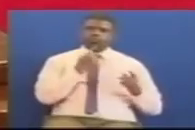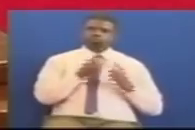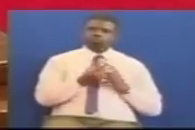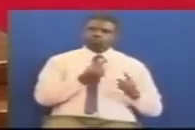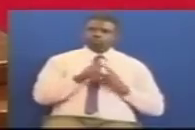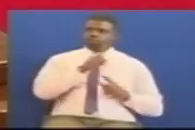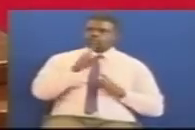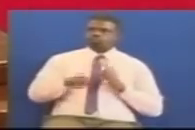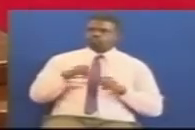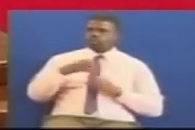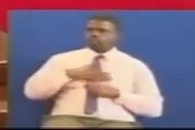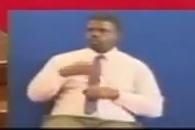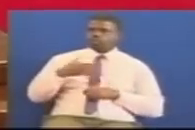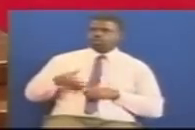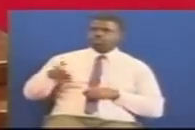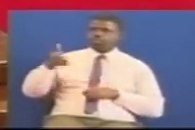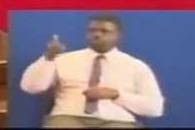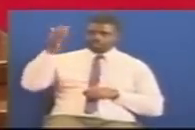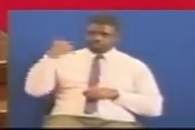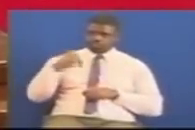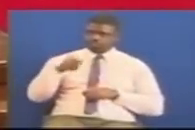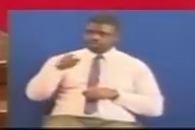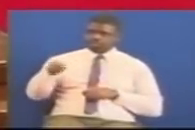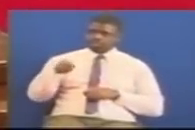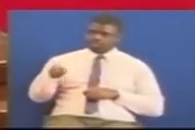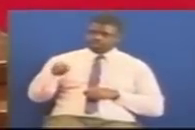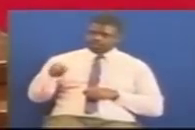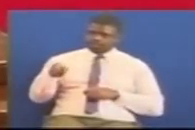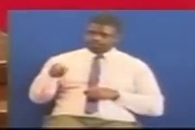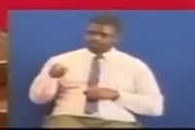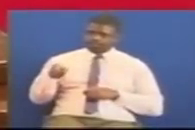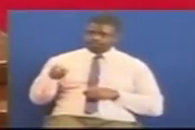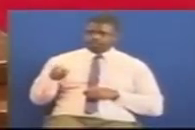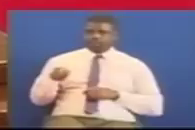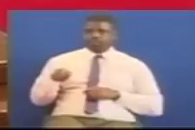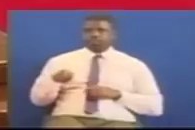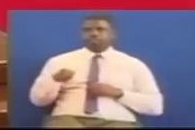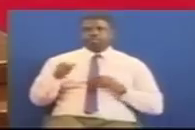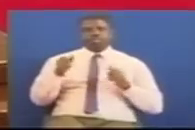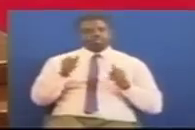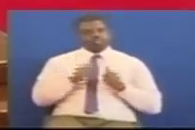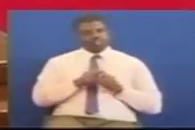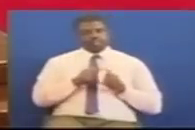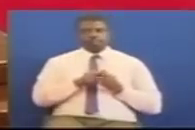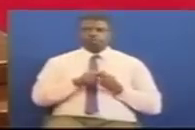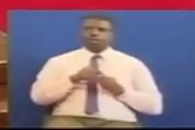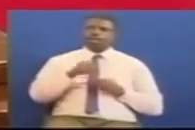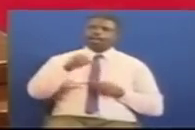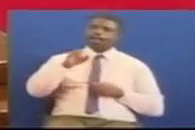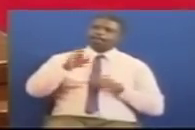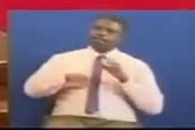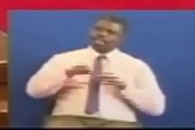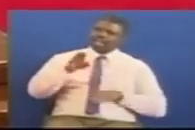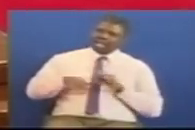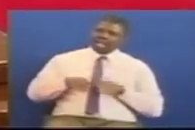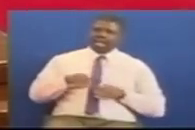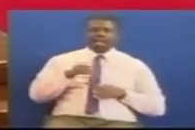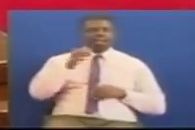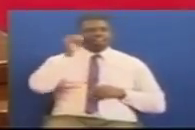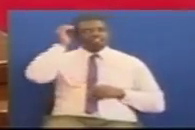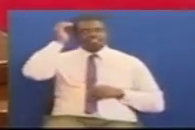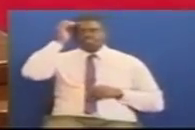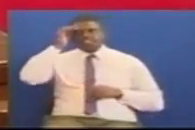yaliyopita ndio inakuwa dhahiri hapa kwamba ni swala la mila na desturi na